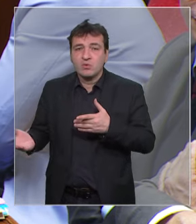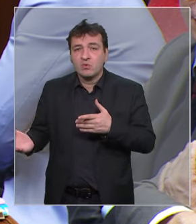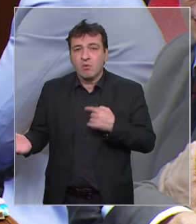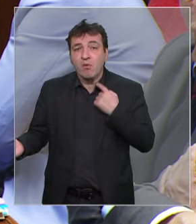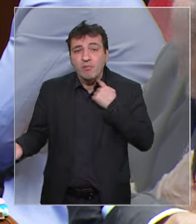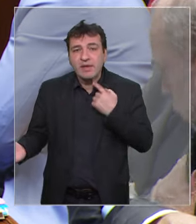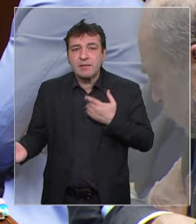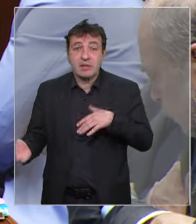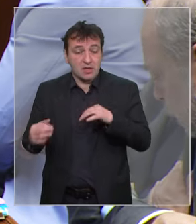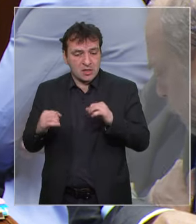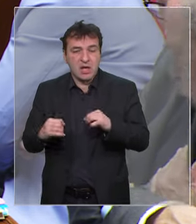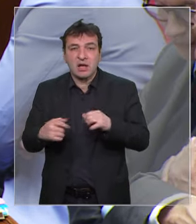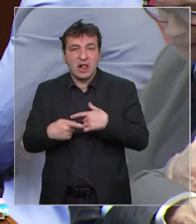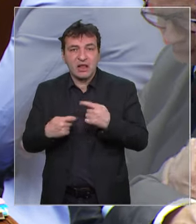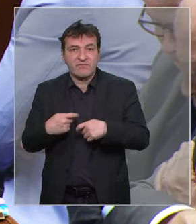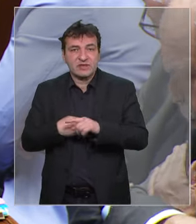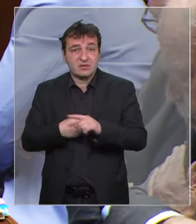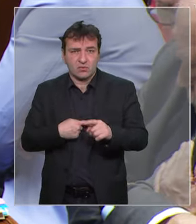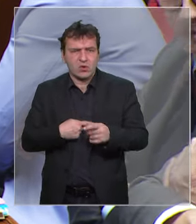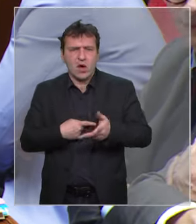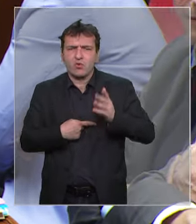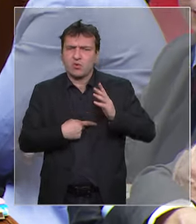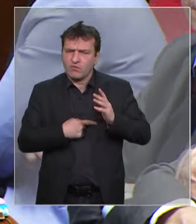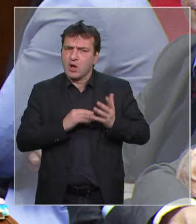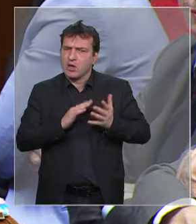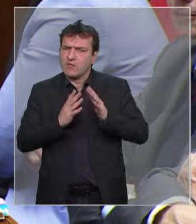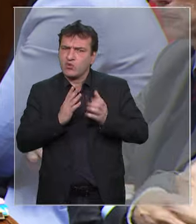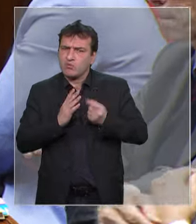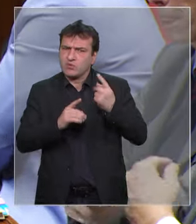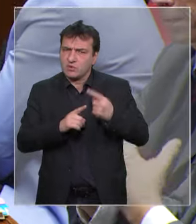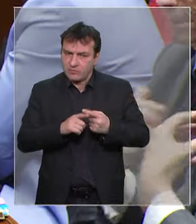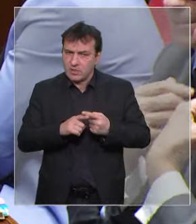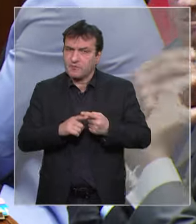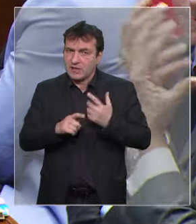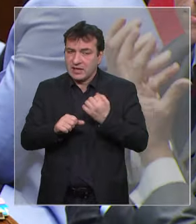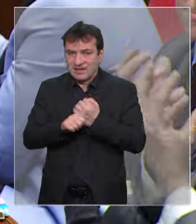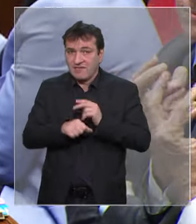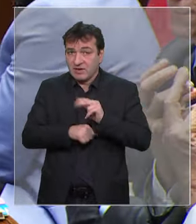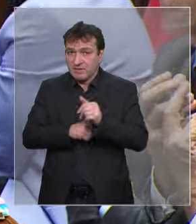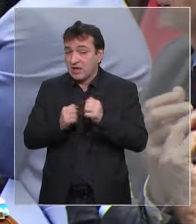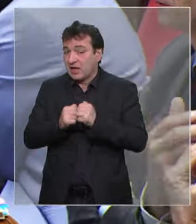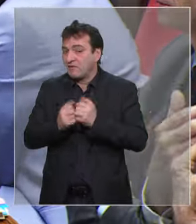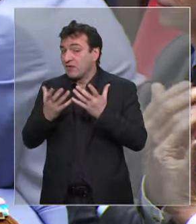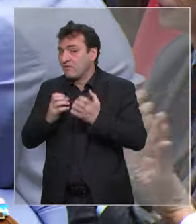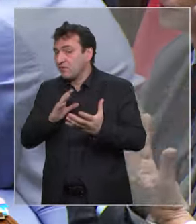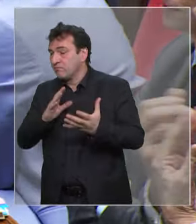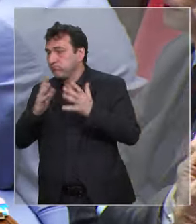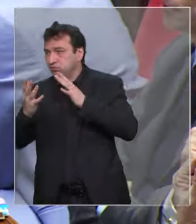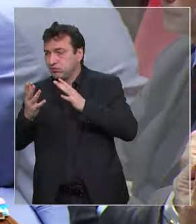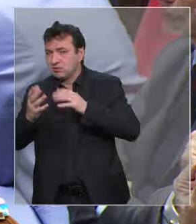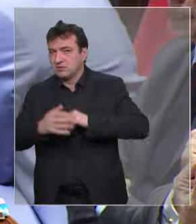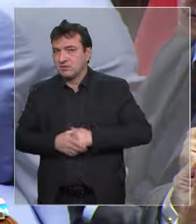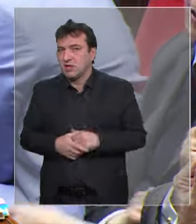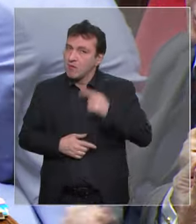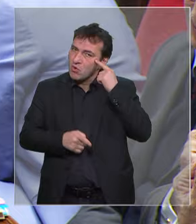figé, il a évolué à plusieurs reprises par le passé et c'est bien dans cet esprit que nous allons travailler pour améliorer les choses dans le cadre